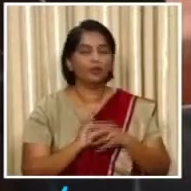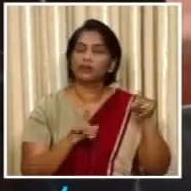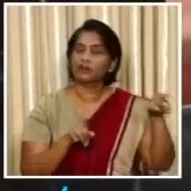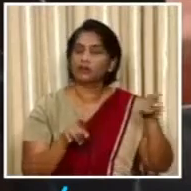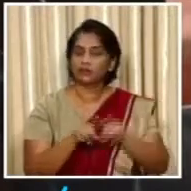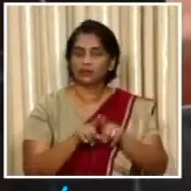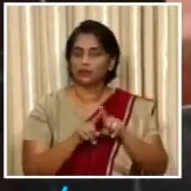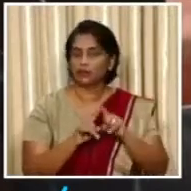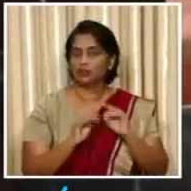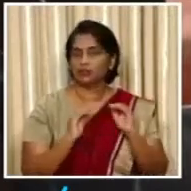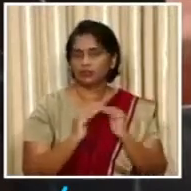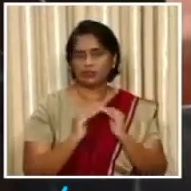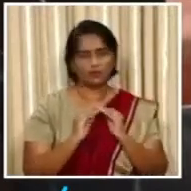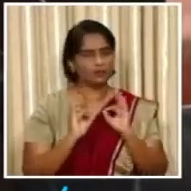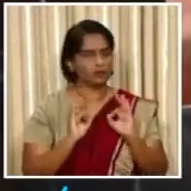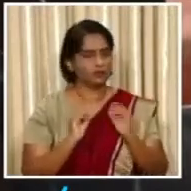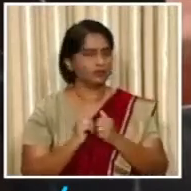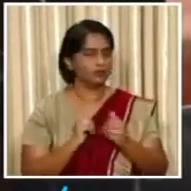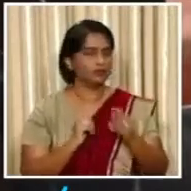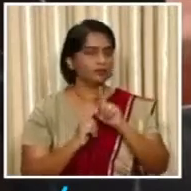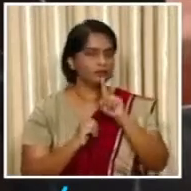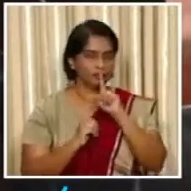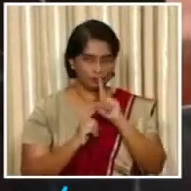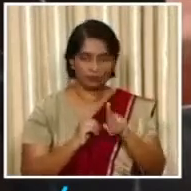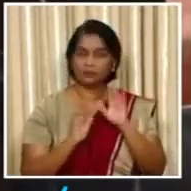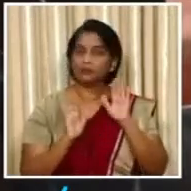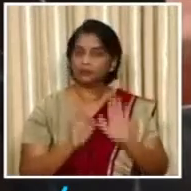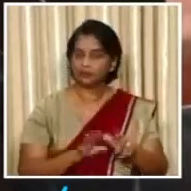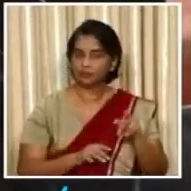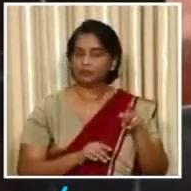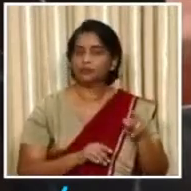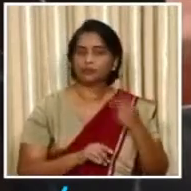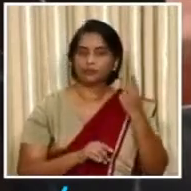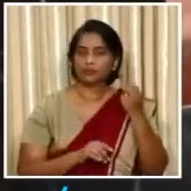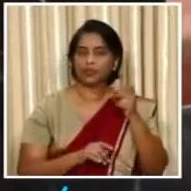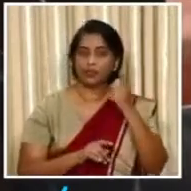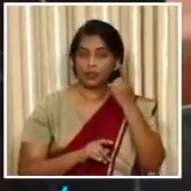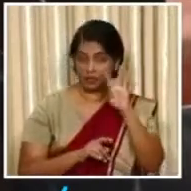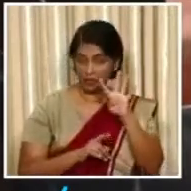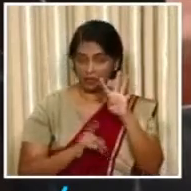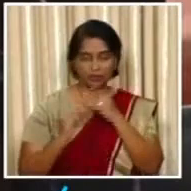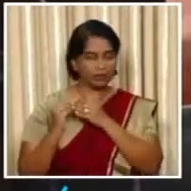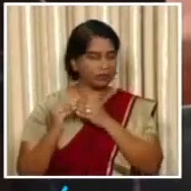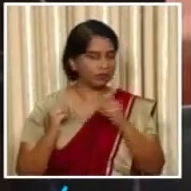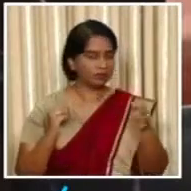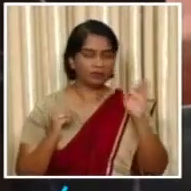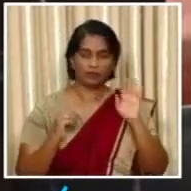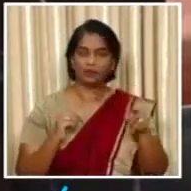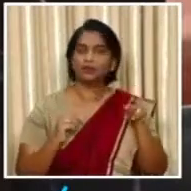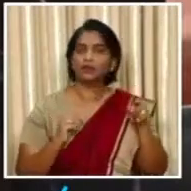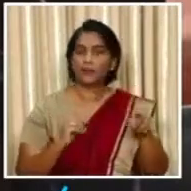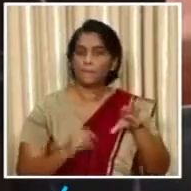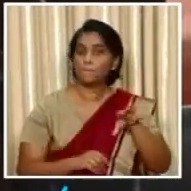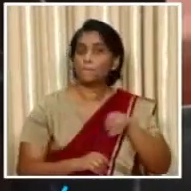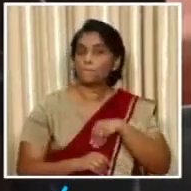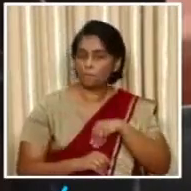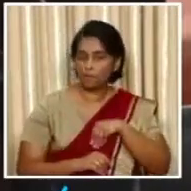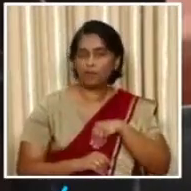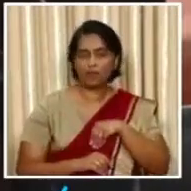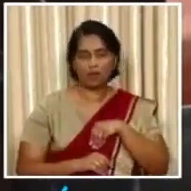திகதி குறிப்பிடப்படாமையினால் இது 2014 ஏற்றுக்கொள்ளப்பட வேண்டும் என்பது நியதியாகும்.